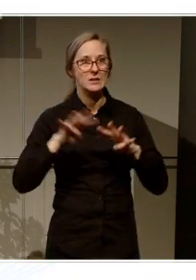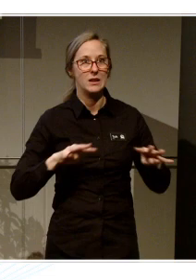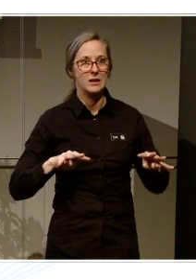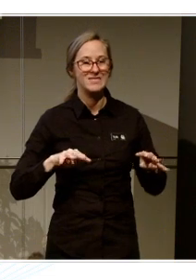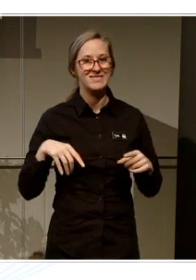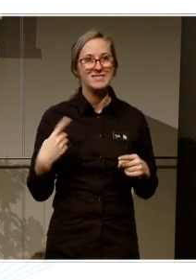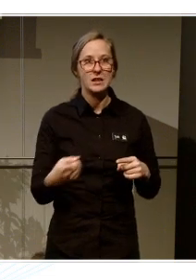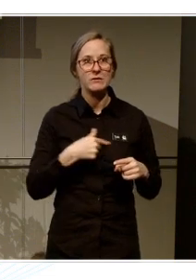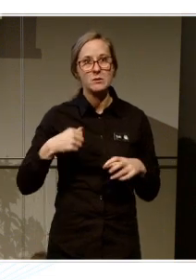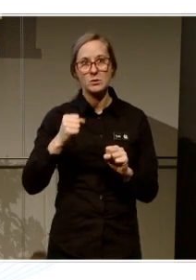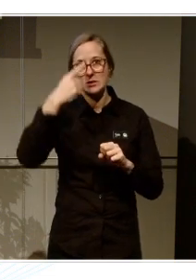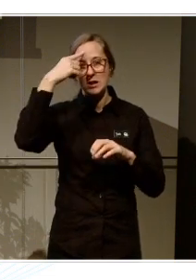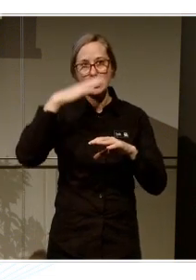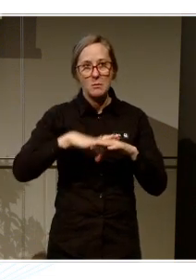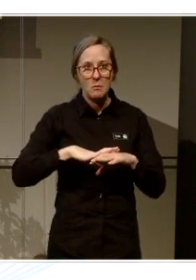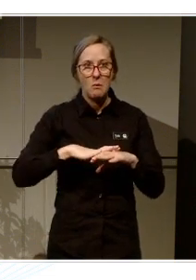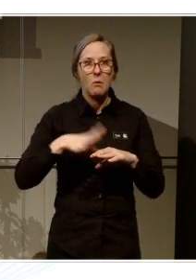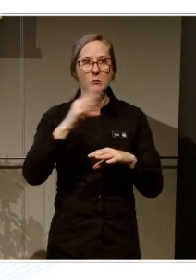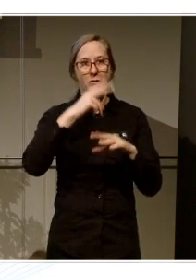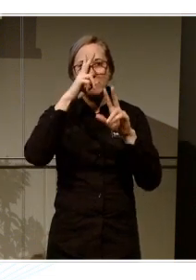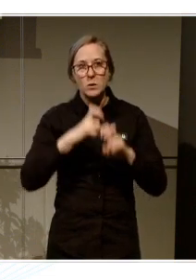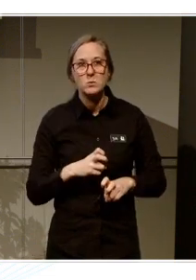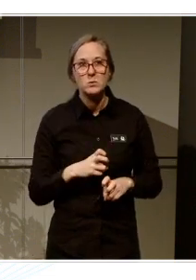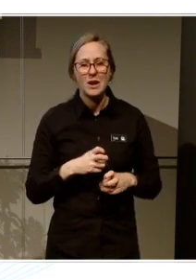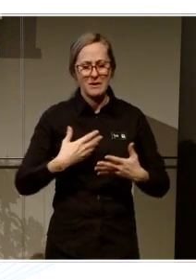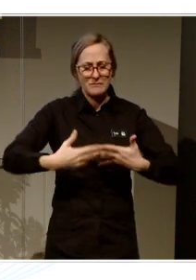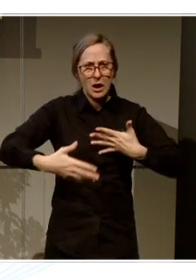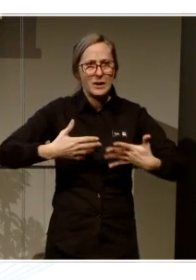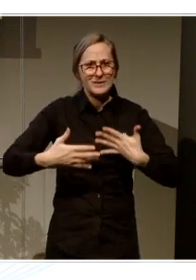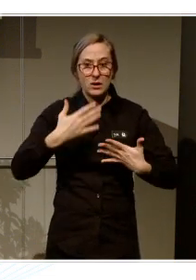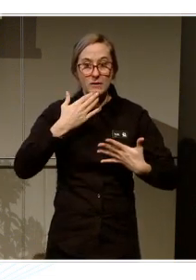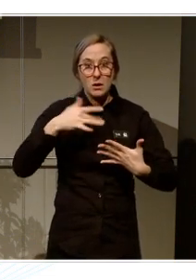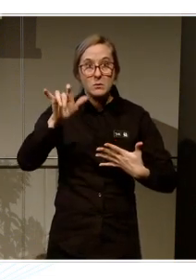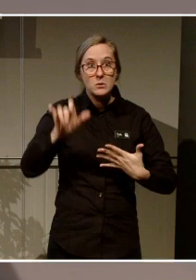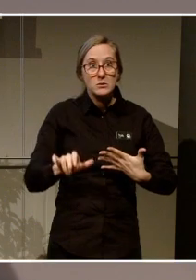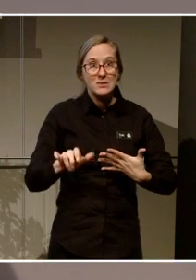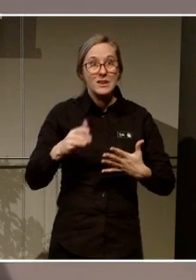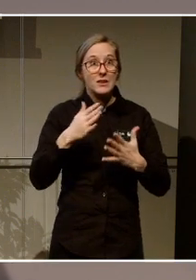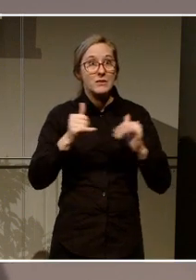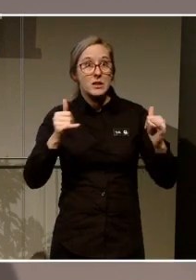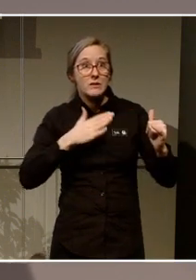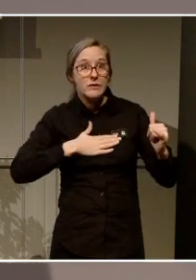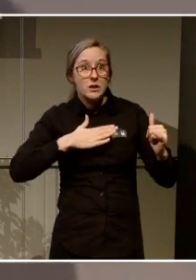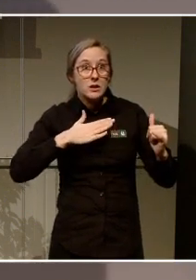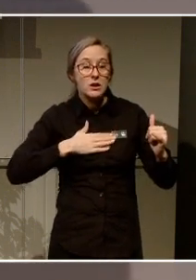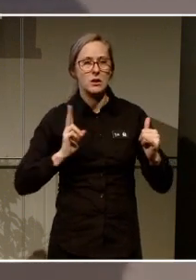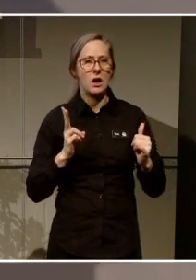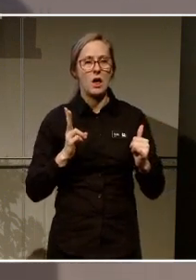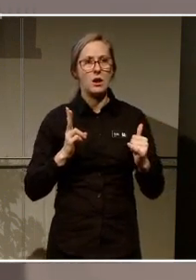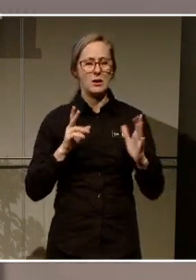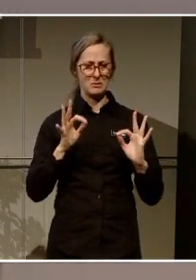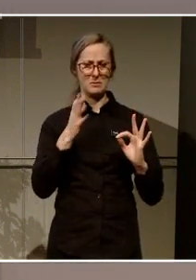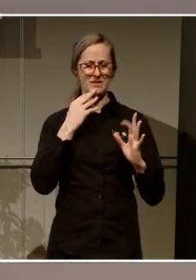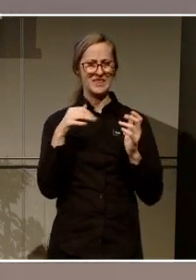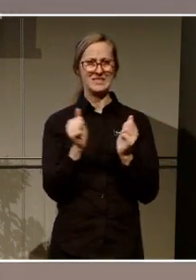mycket mer om och som vi jobbar med nu i forskningen. Vilka är de? Varför? Är det frivilligt? Eller på vilket sätt kan man egentligen vara utanför